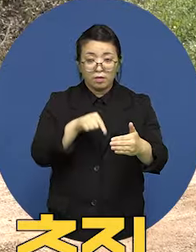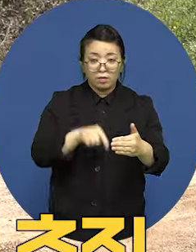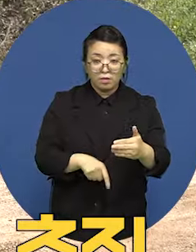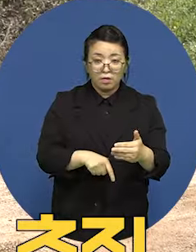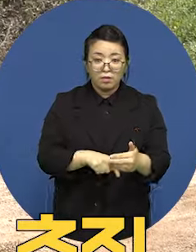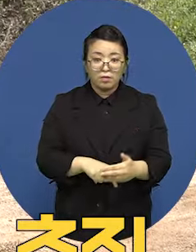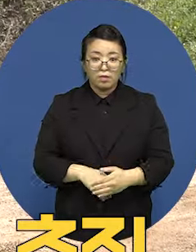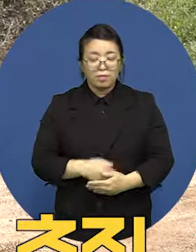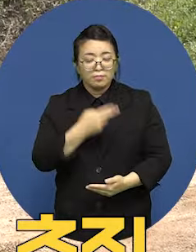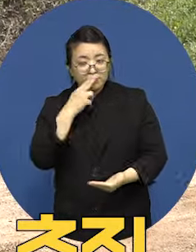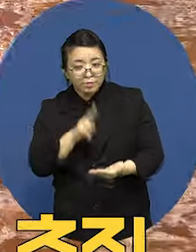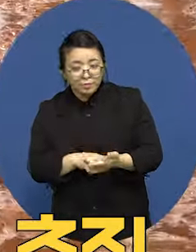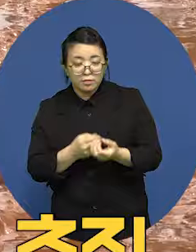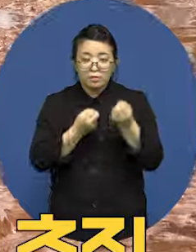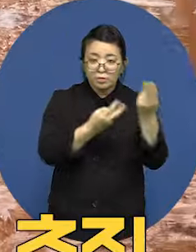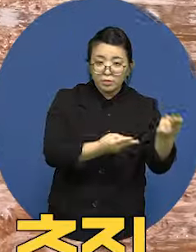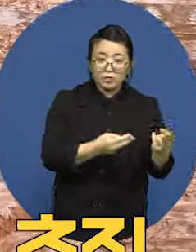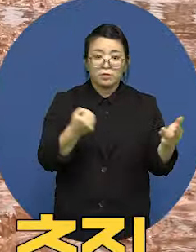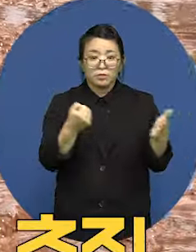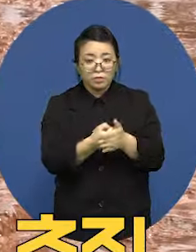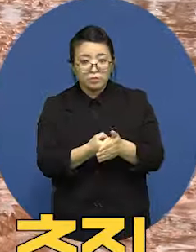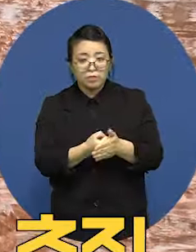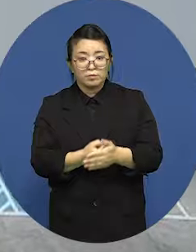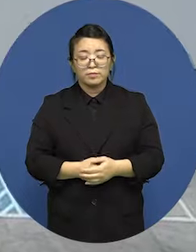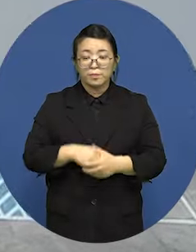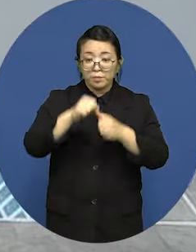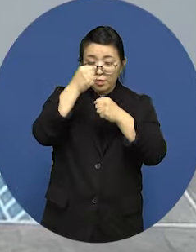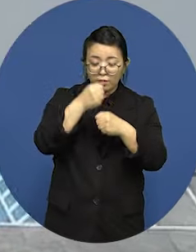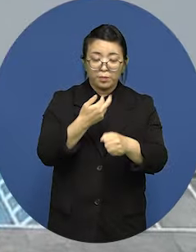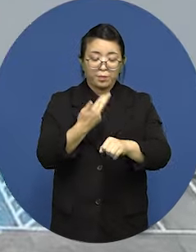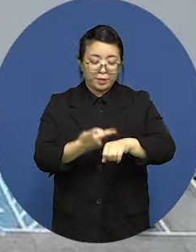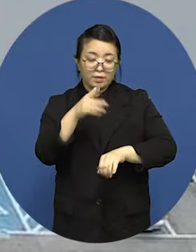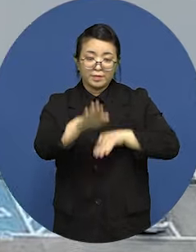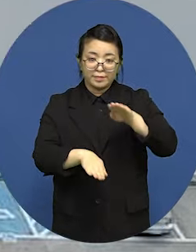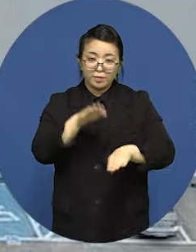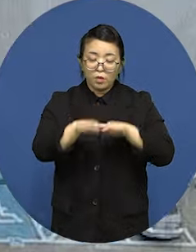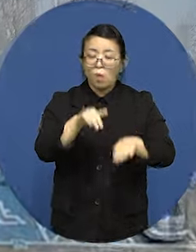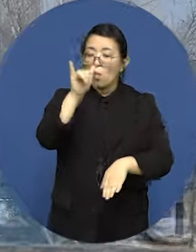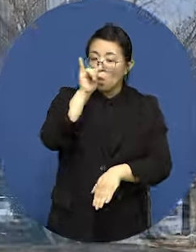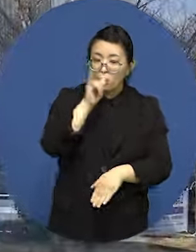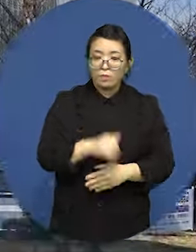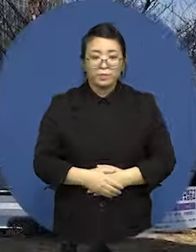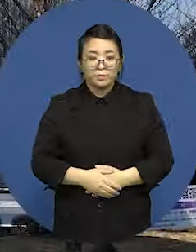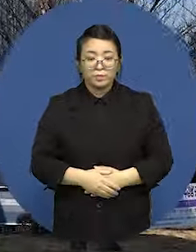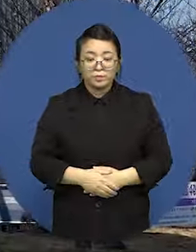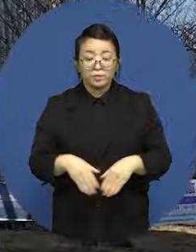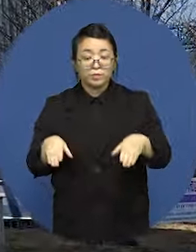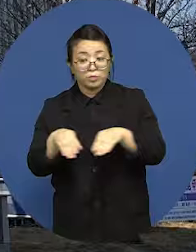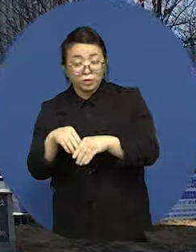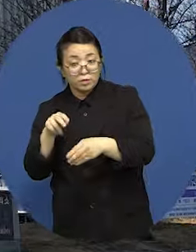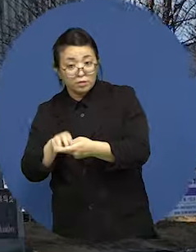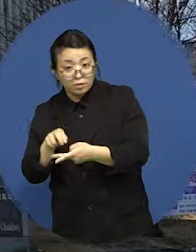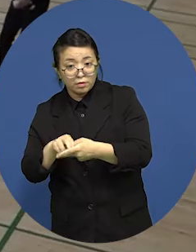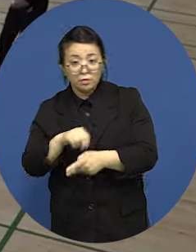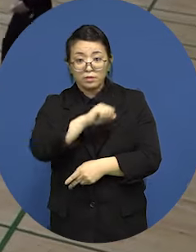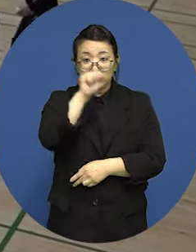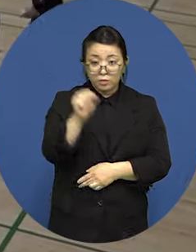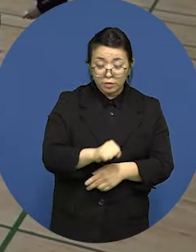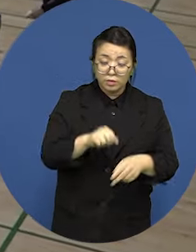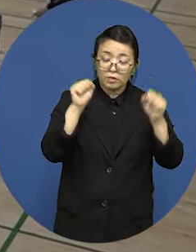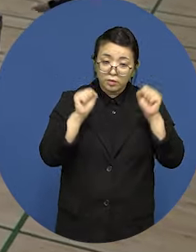황산 맨발로도 조성했다고 합니다. 양주문화체육센터와 쌍병루 국민체육센터 등을 준공하면서 지역